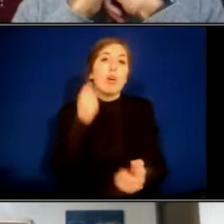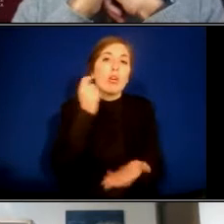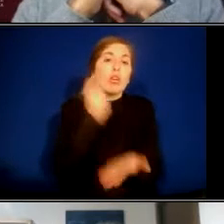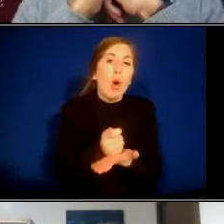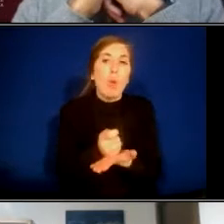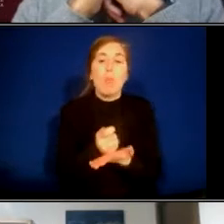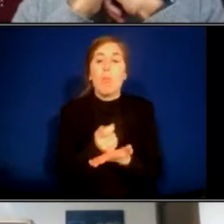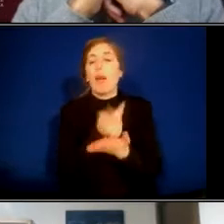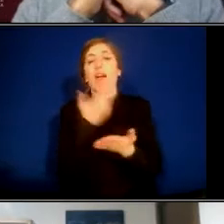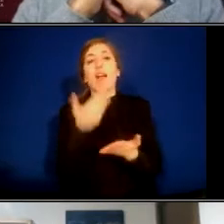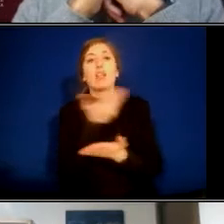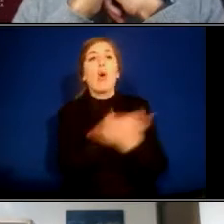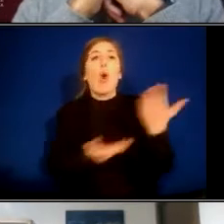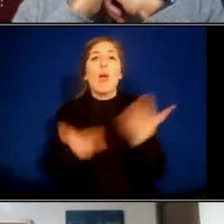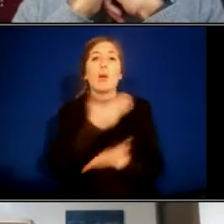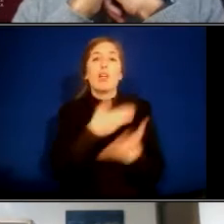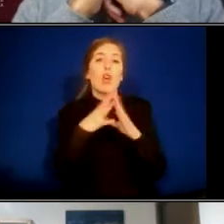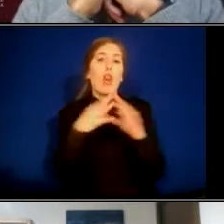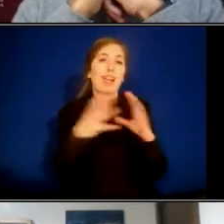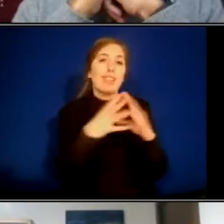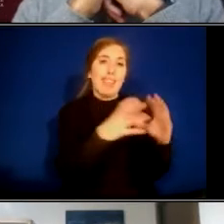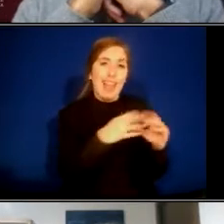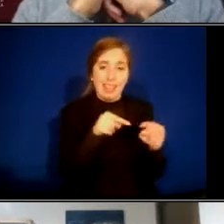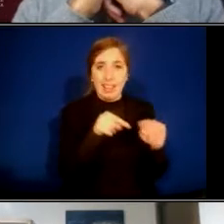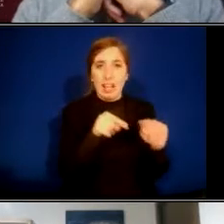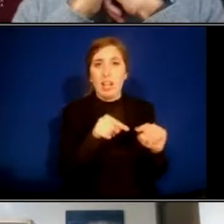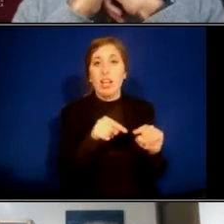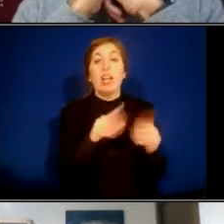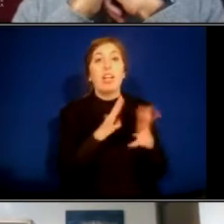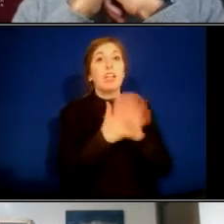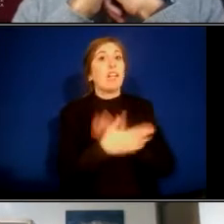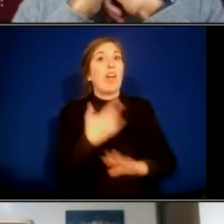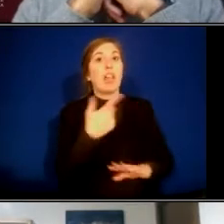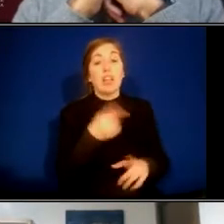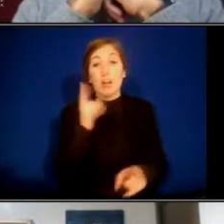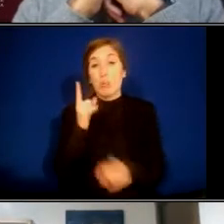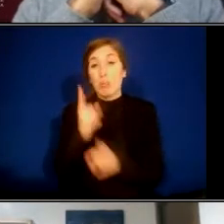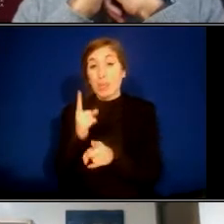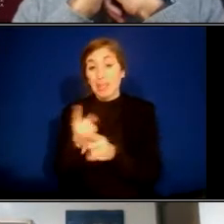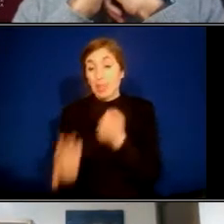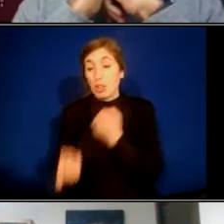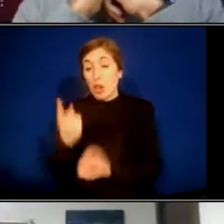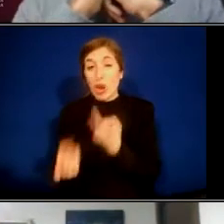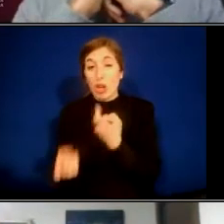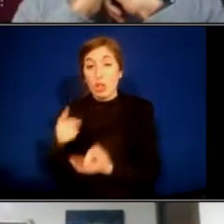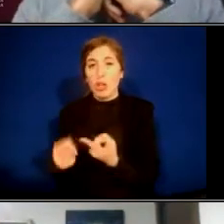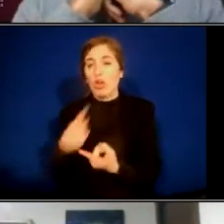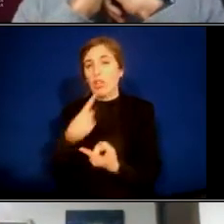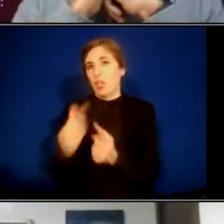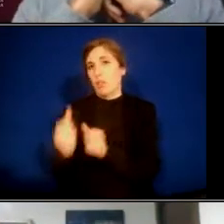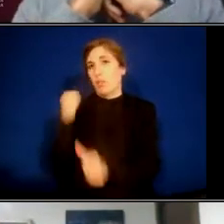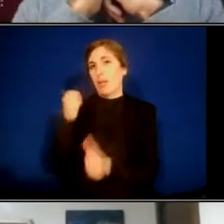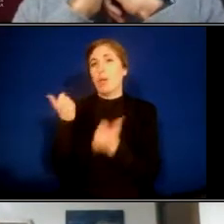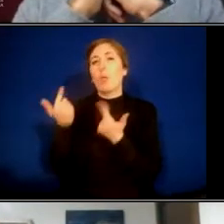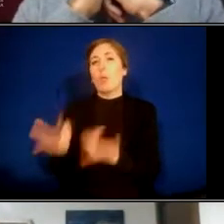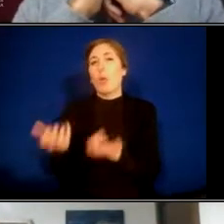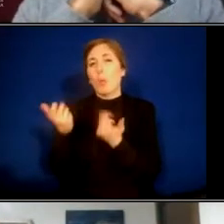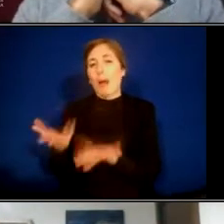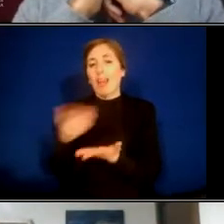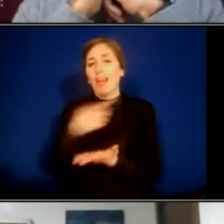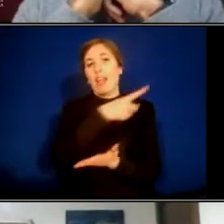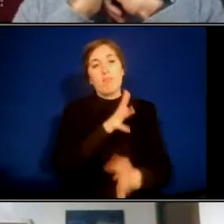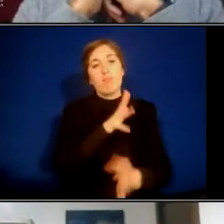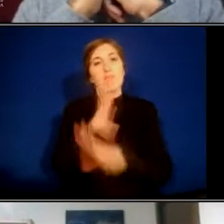con aziende è possibile portare proprio quegli aiuti di cui prima rendicontavo in termine numerico.